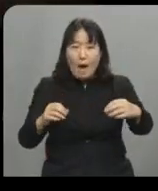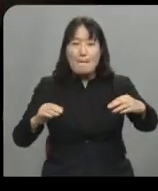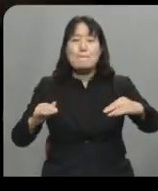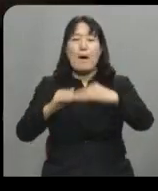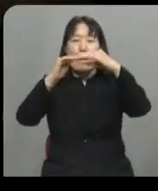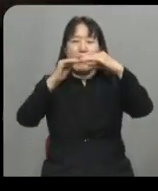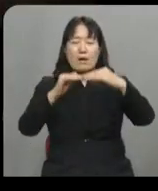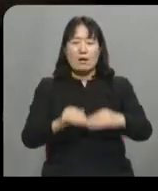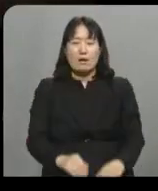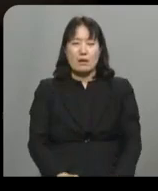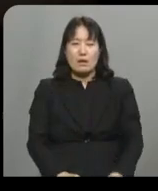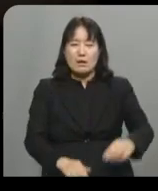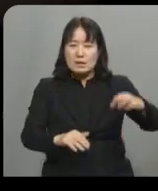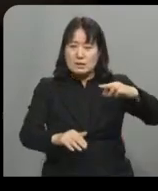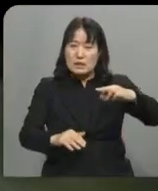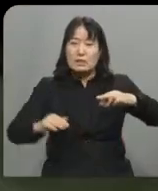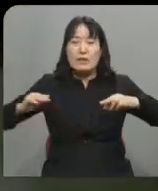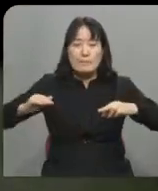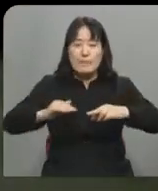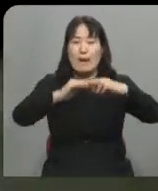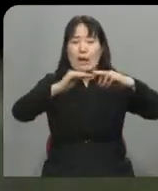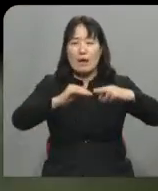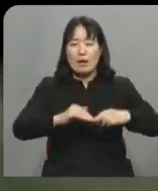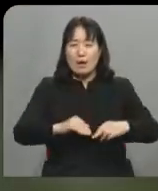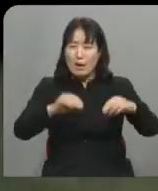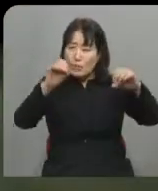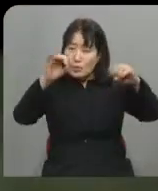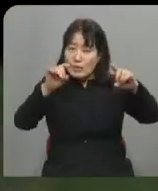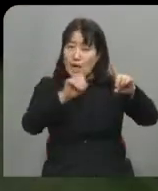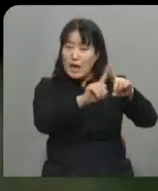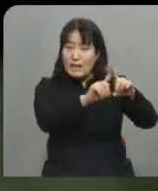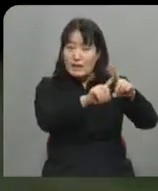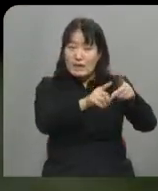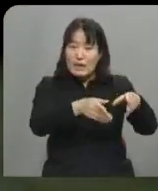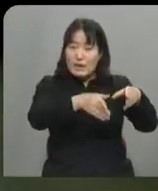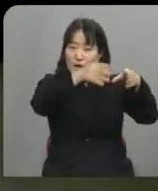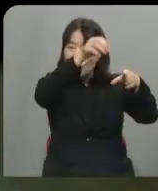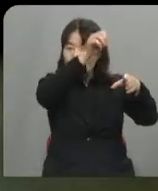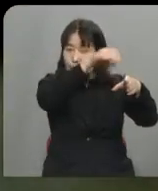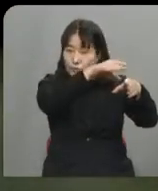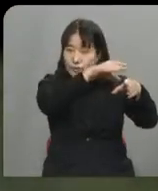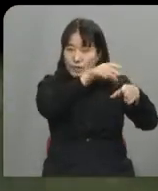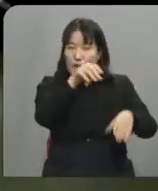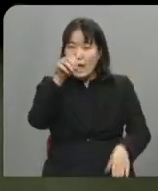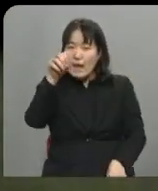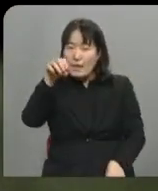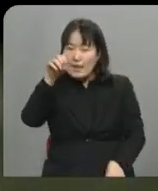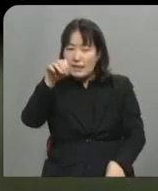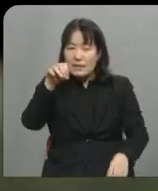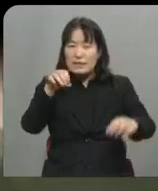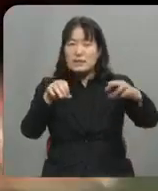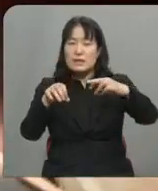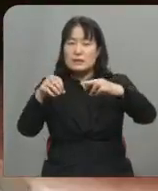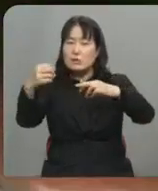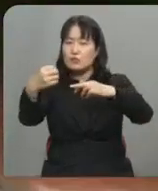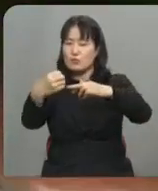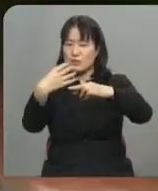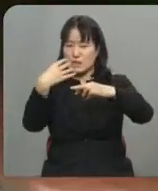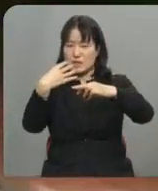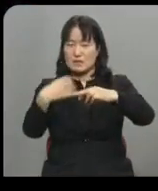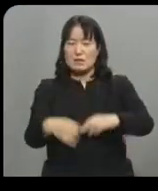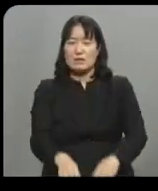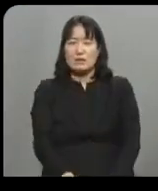쾅! 트랙터와 부딪힌 겁니다. 불빛 두 개 가운데 하나만 가로등이었고 다른 하나는 트랙터의